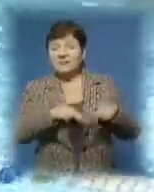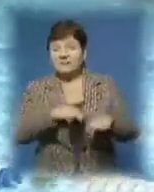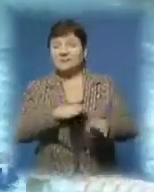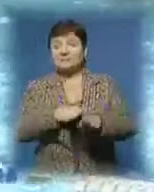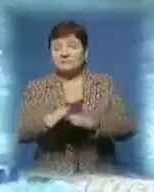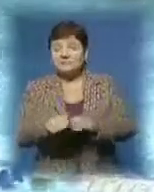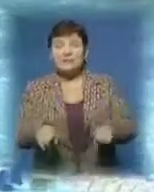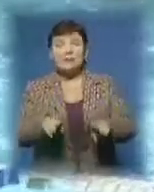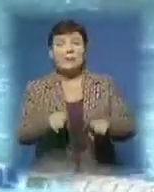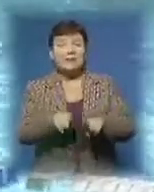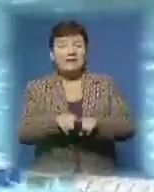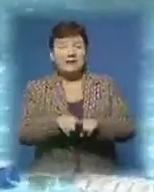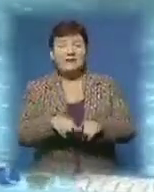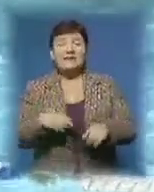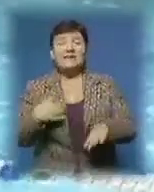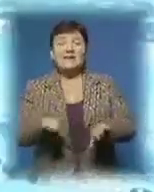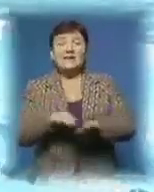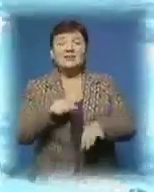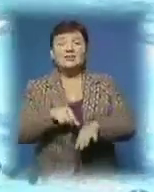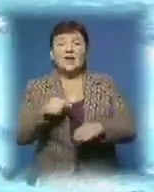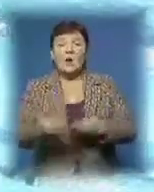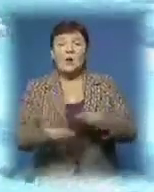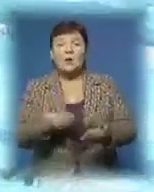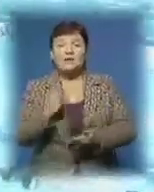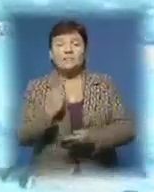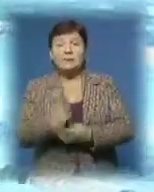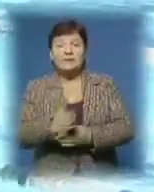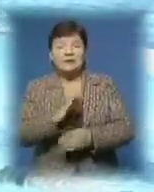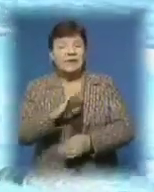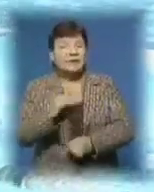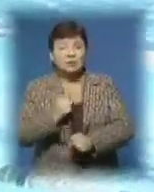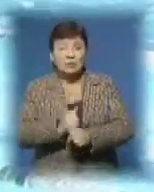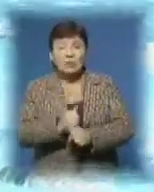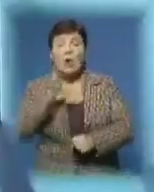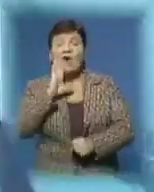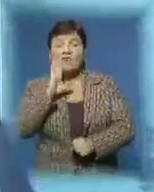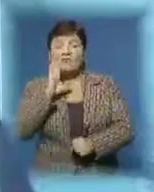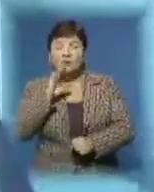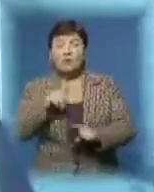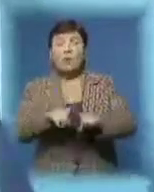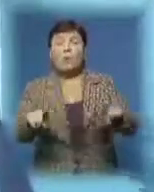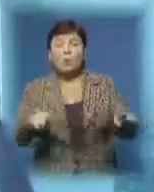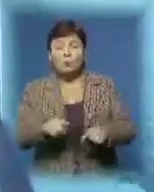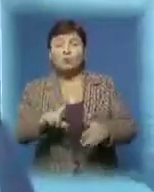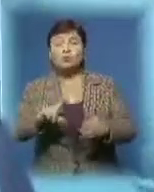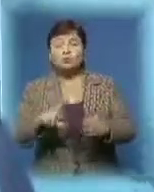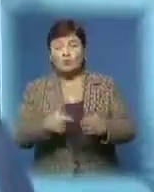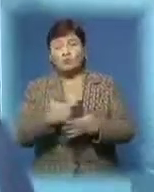невідомо. Однак, якщо за 2 роки чітких кроків у цьому напрямку не буде зроблено, водному полу знову загрожує